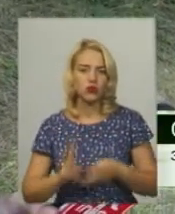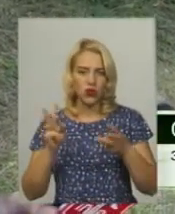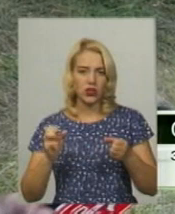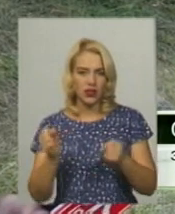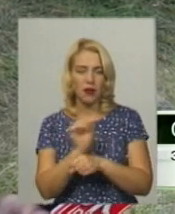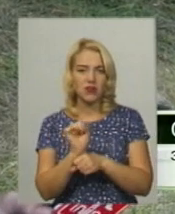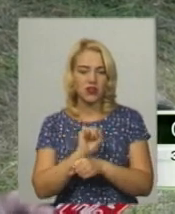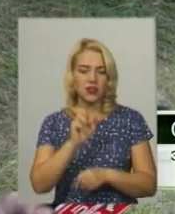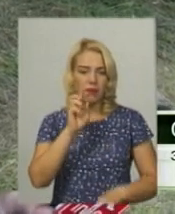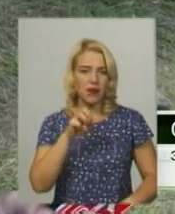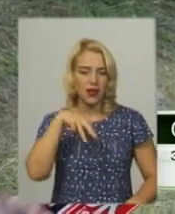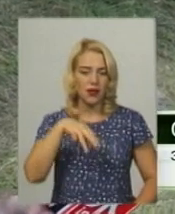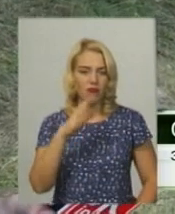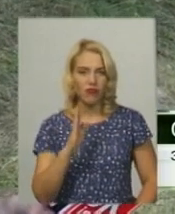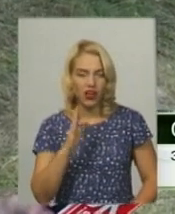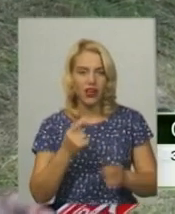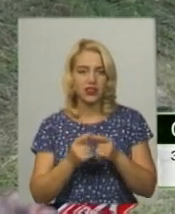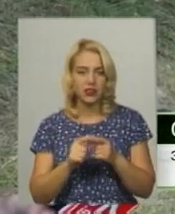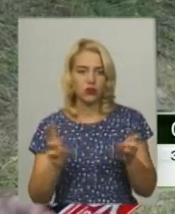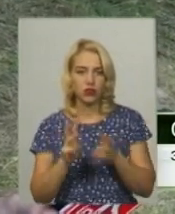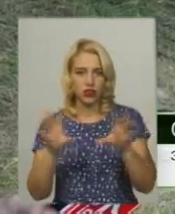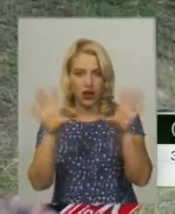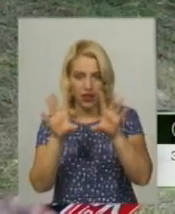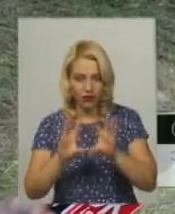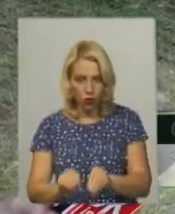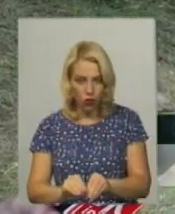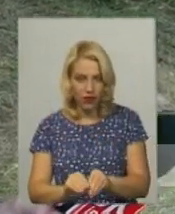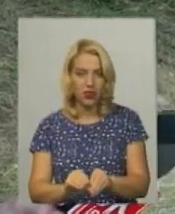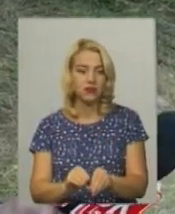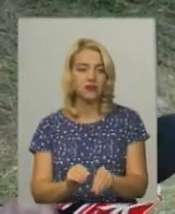БМВ, і ця пожежа була ліквідована